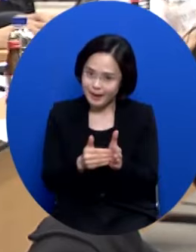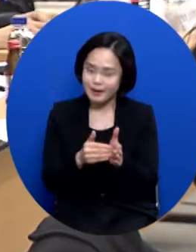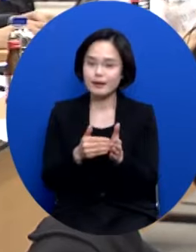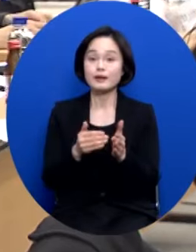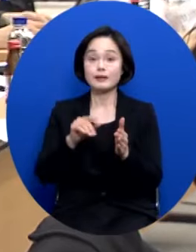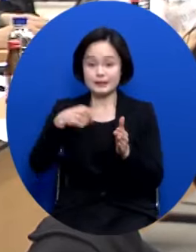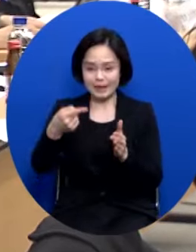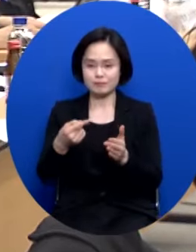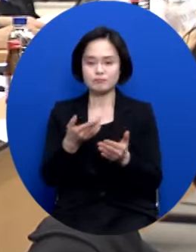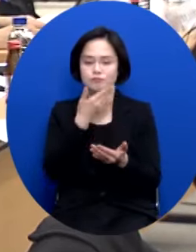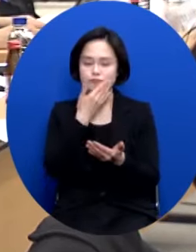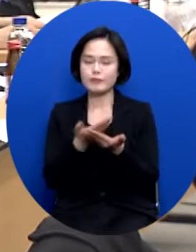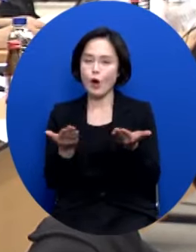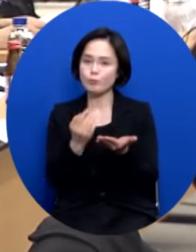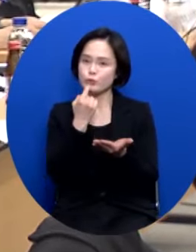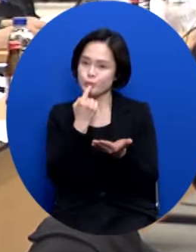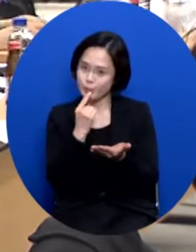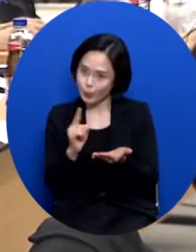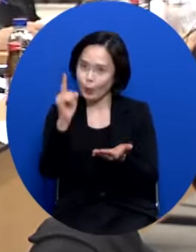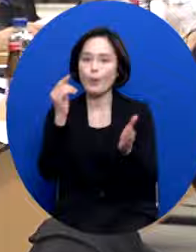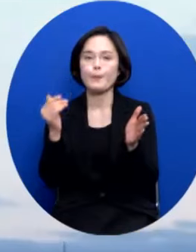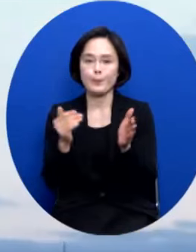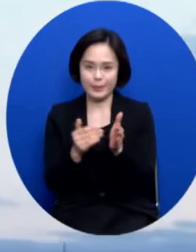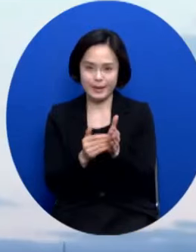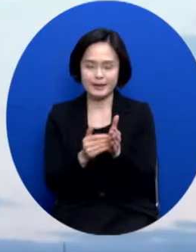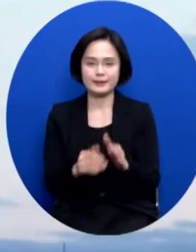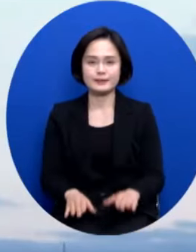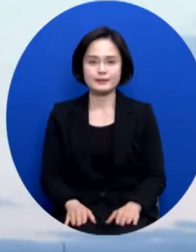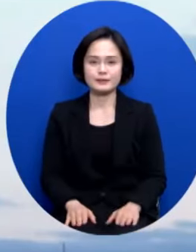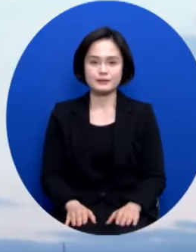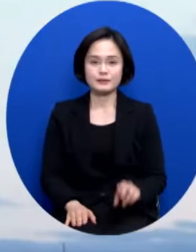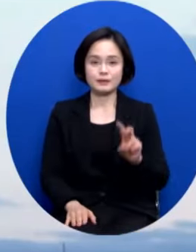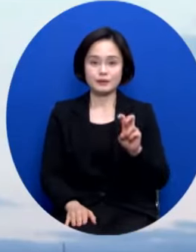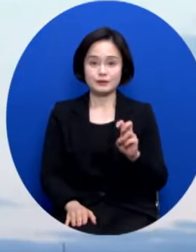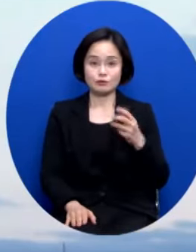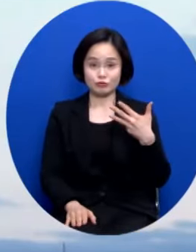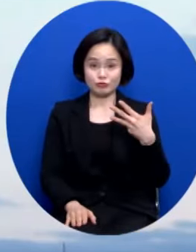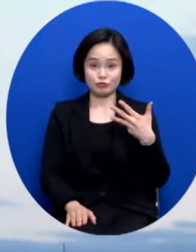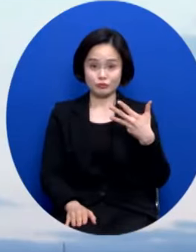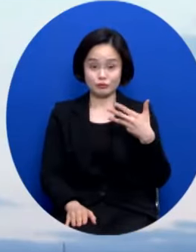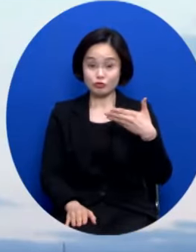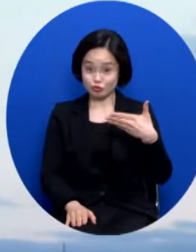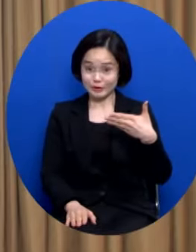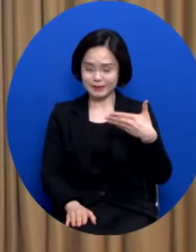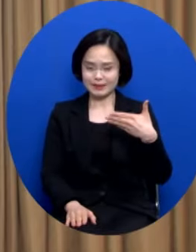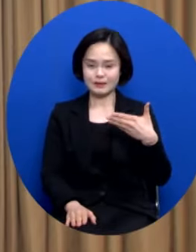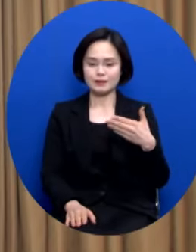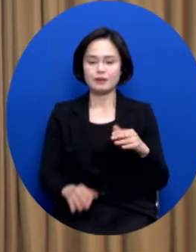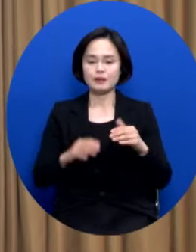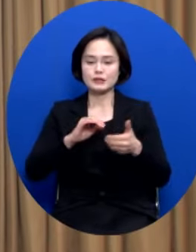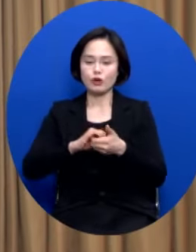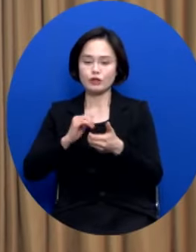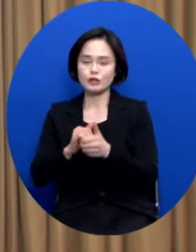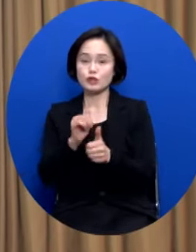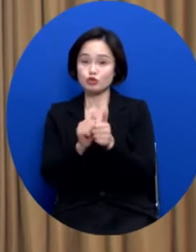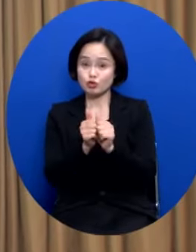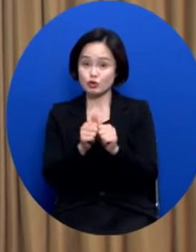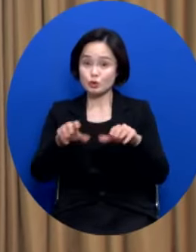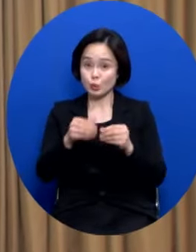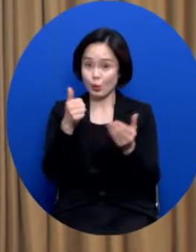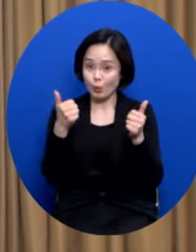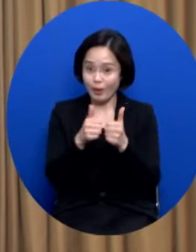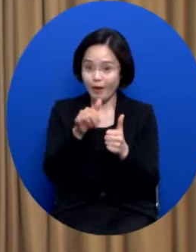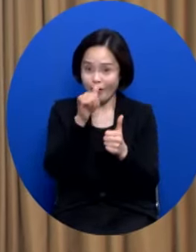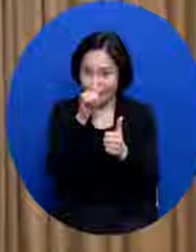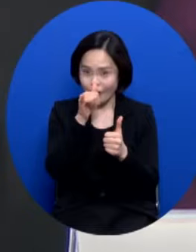진행했습니다. 이어 제29기 정기주주총회를 오는 28일 개최하기로 하고 기독교 선교 140주년을